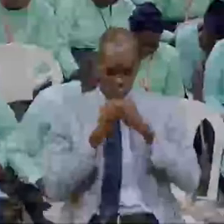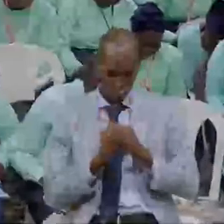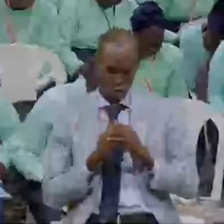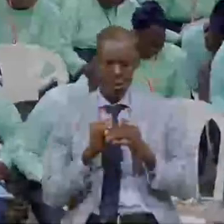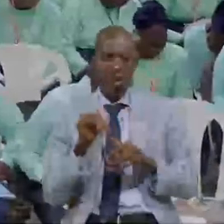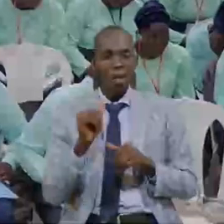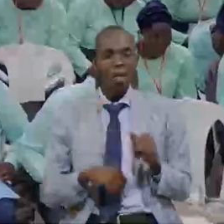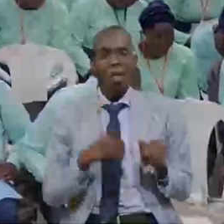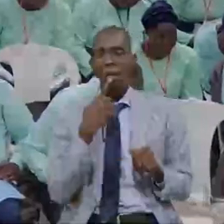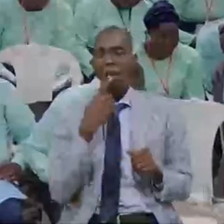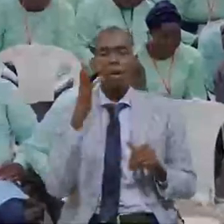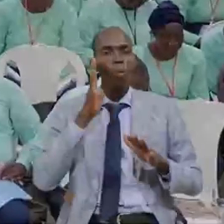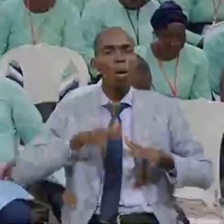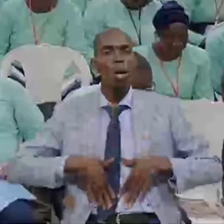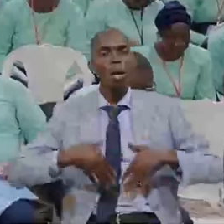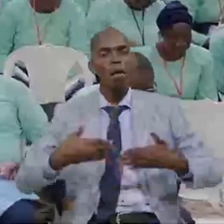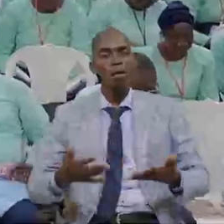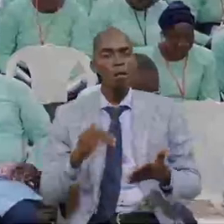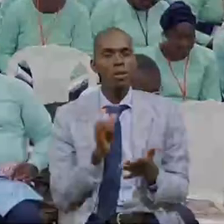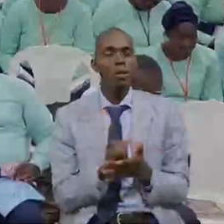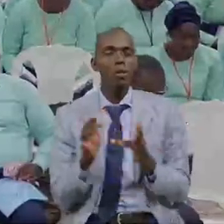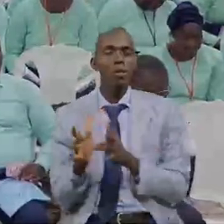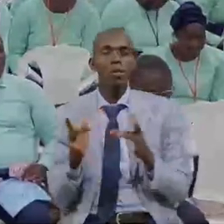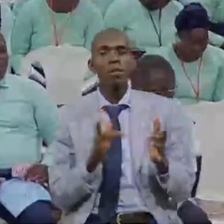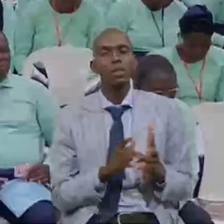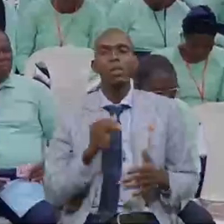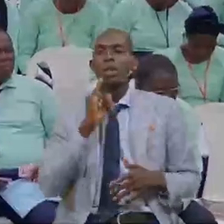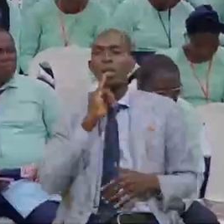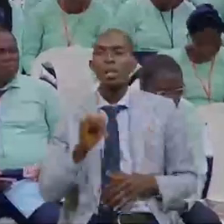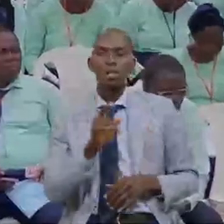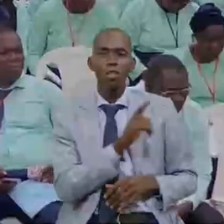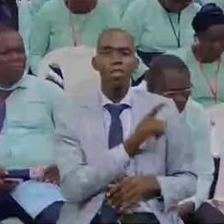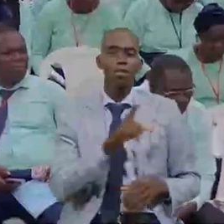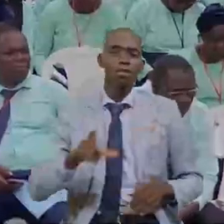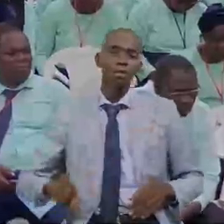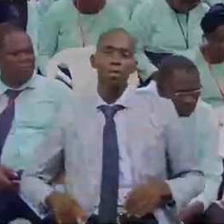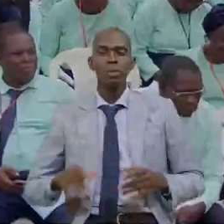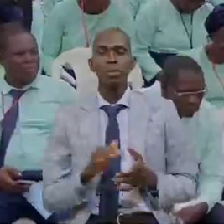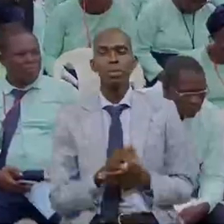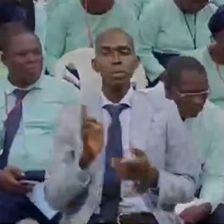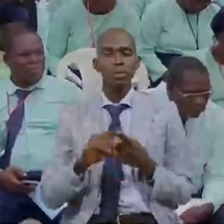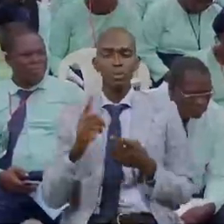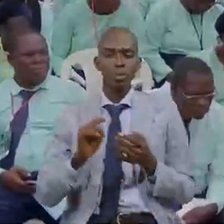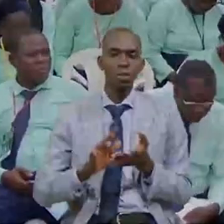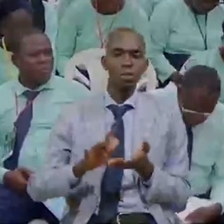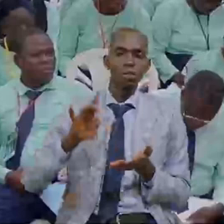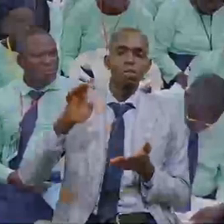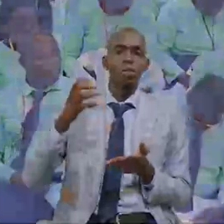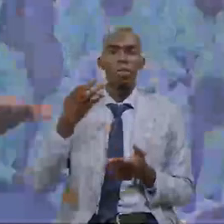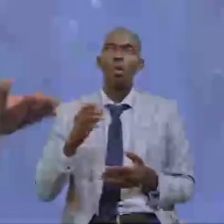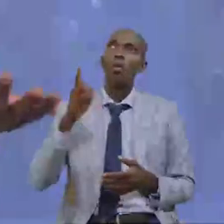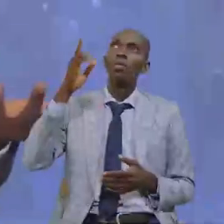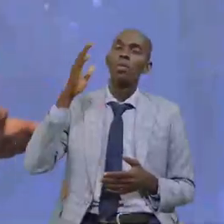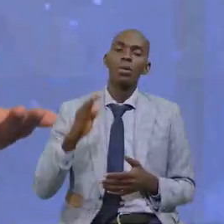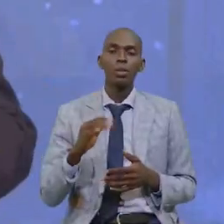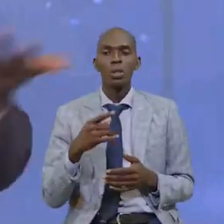fléchisse. Et toute langue confesse que Jésus-Christ est Seigneur, à la gloire